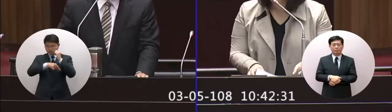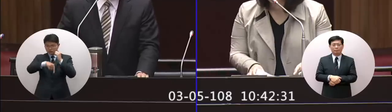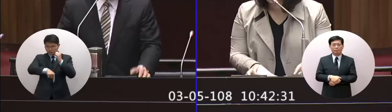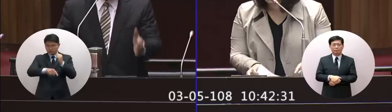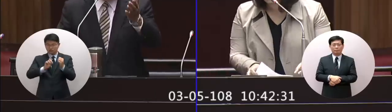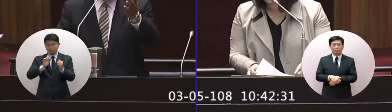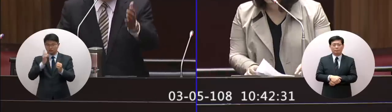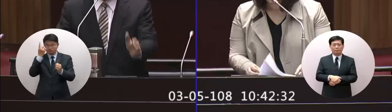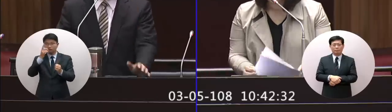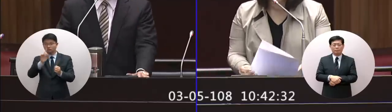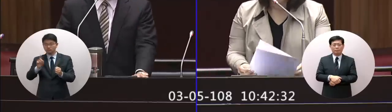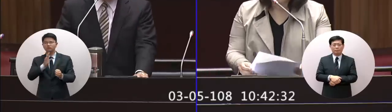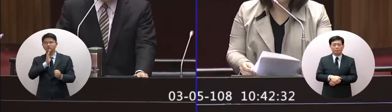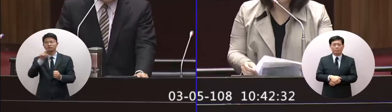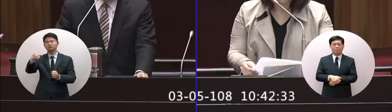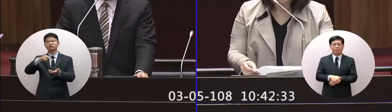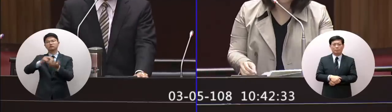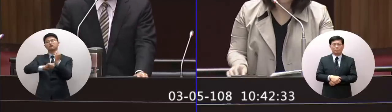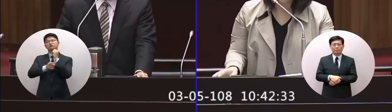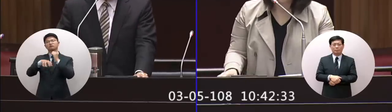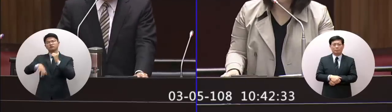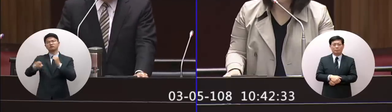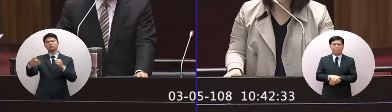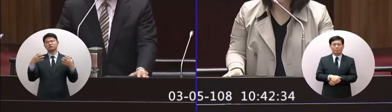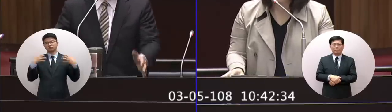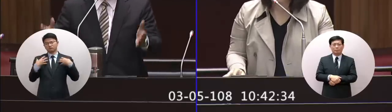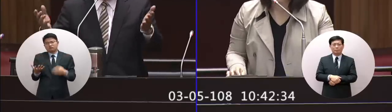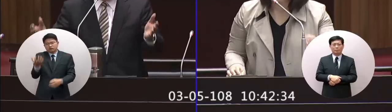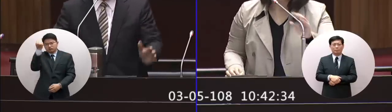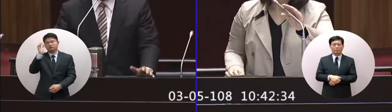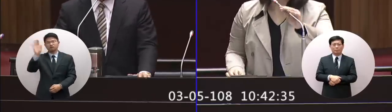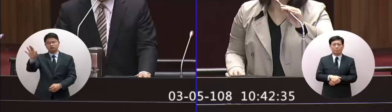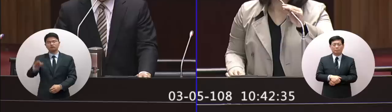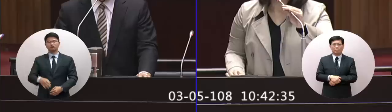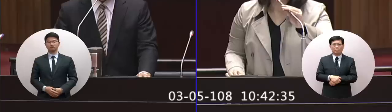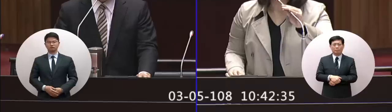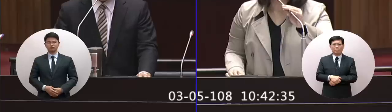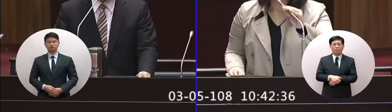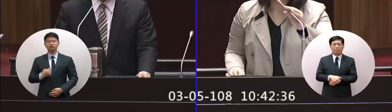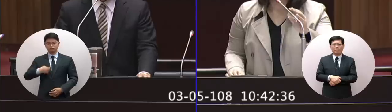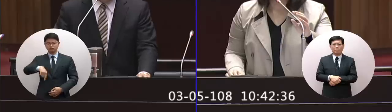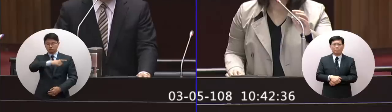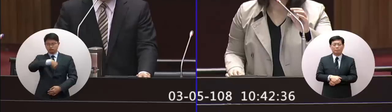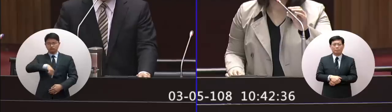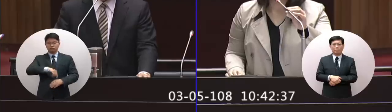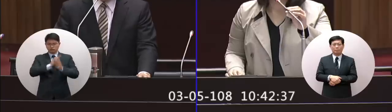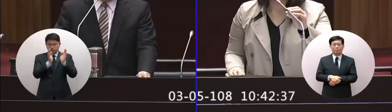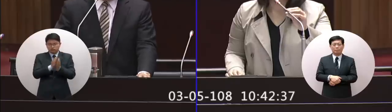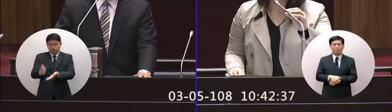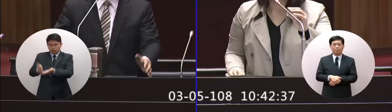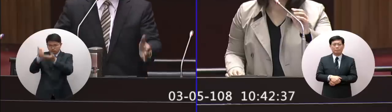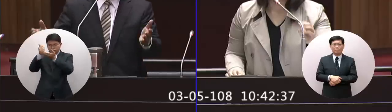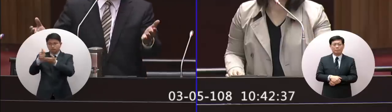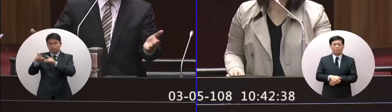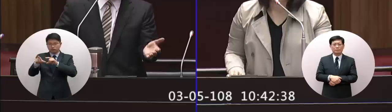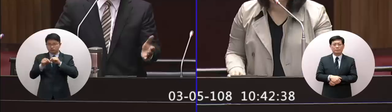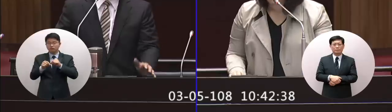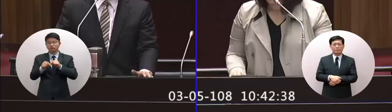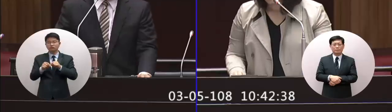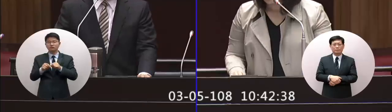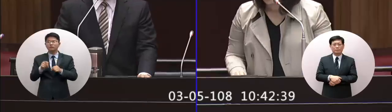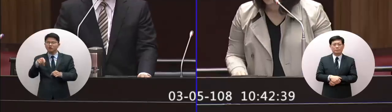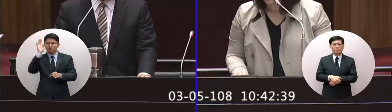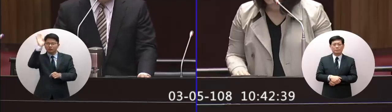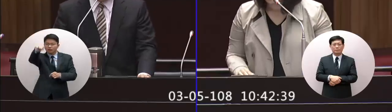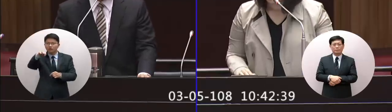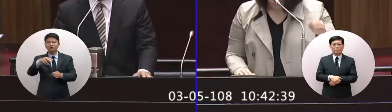么立，是贵院的职权，这个我们都尊重贵院，未来会有怎么样的